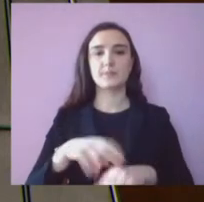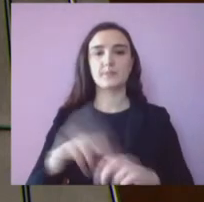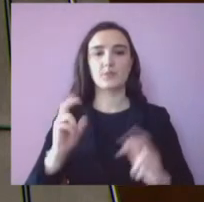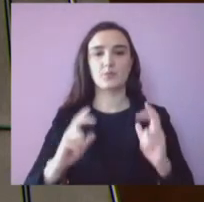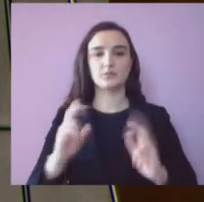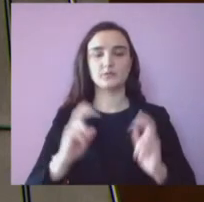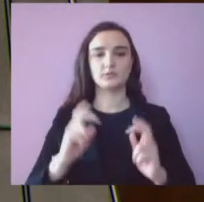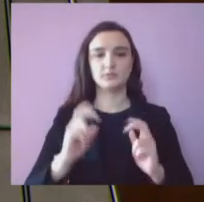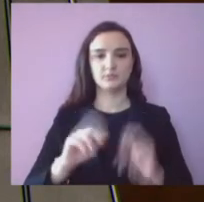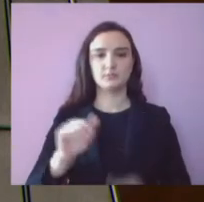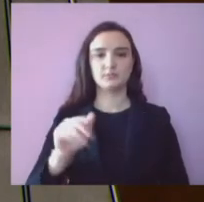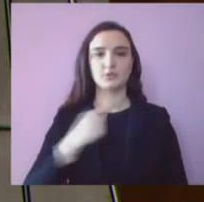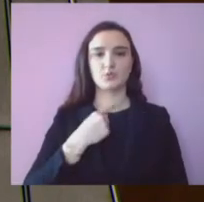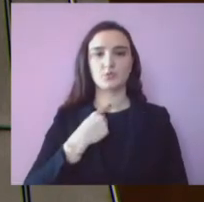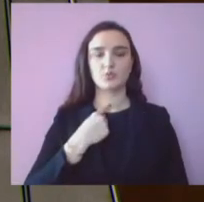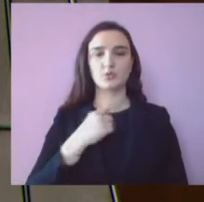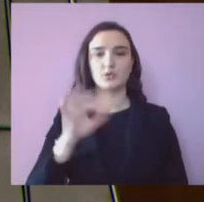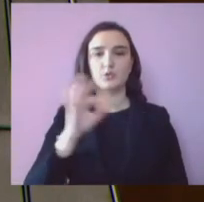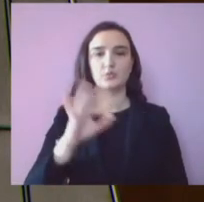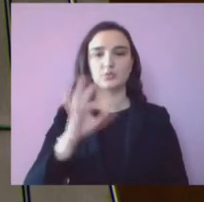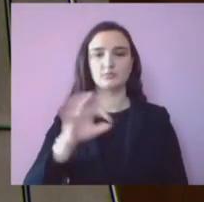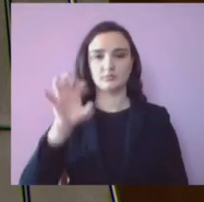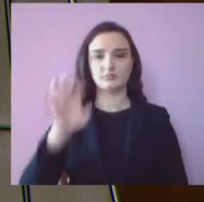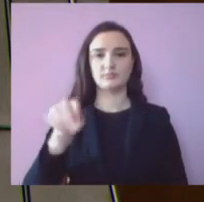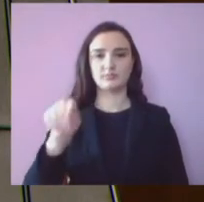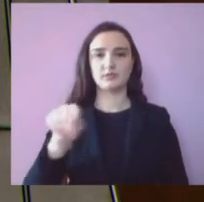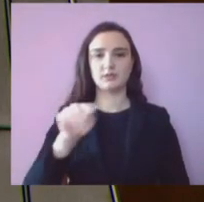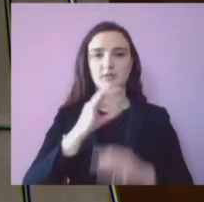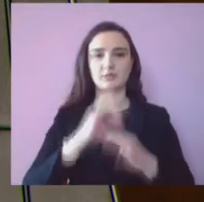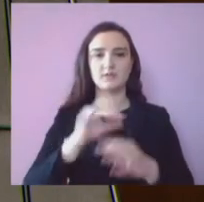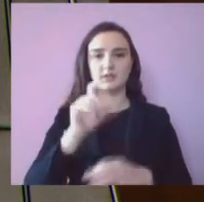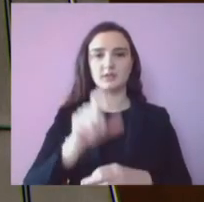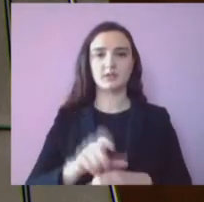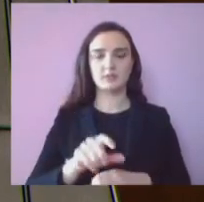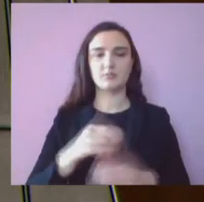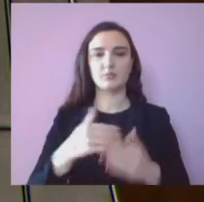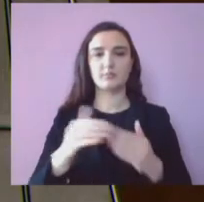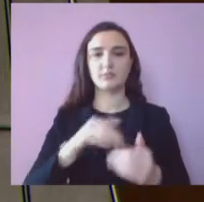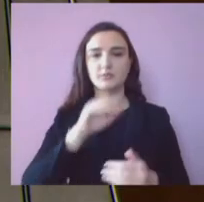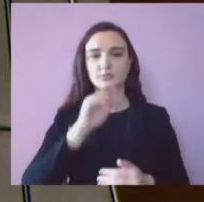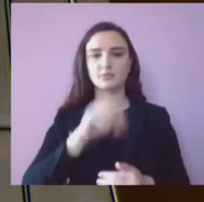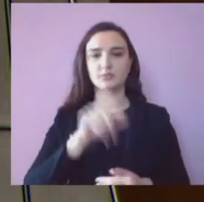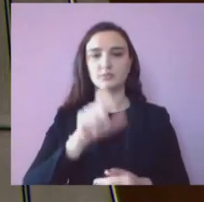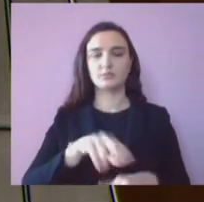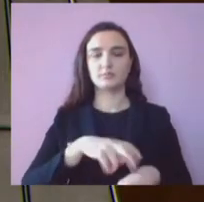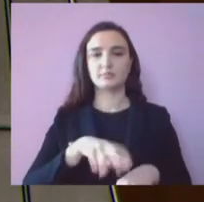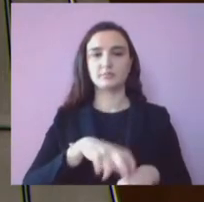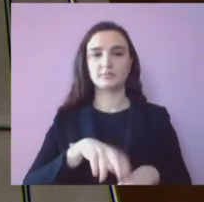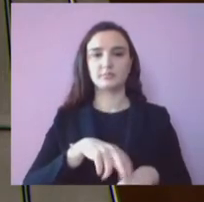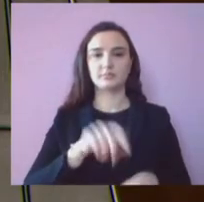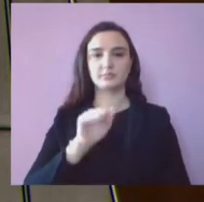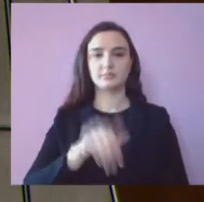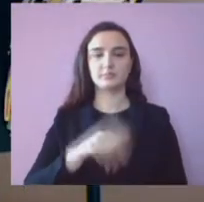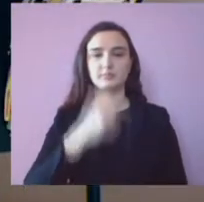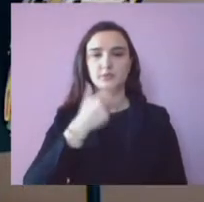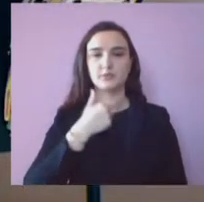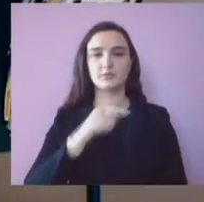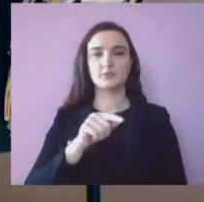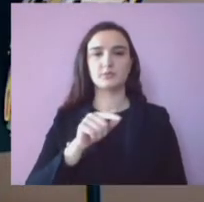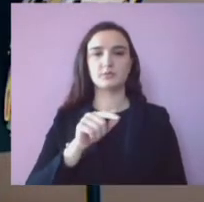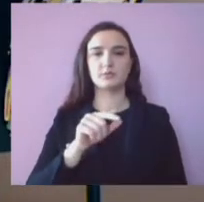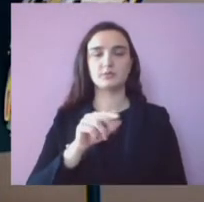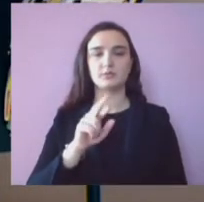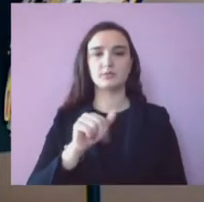უნივერსიტეტის ენდოკრინოლოგიის დეპარტამენტის ხელმძღვანელი, ამავე უნივერსიტეტის პროფესორი, მედიცინის მეცნიერებათა დოქტორი, ენდოკრინოლოგი ბატონი